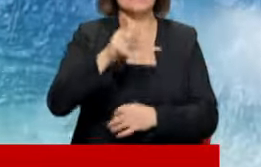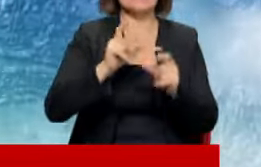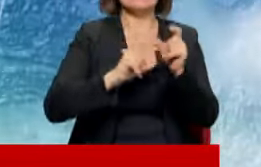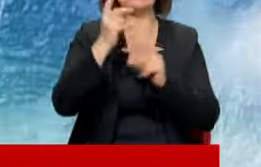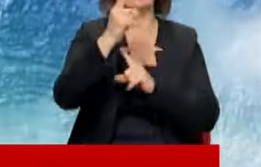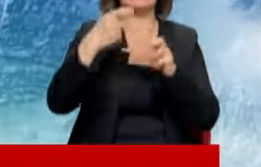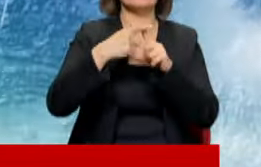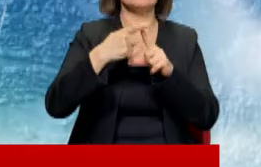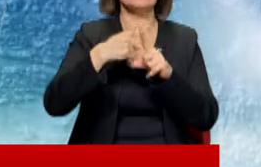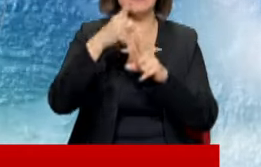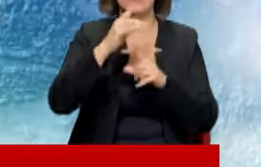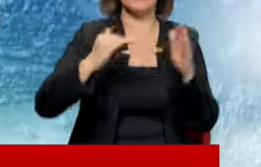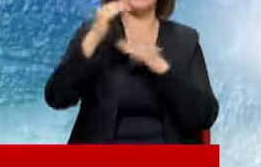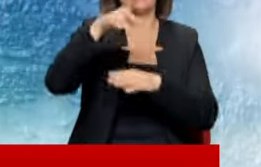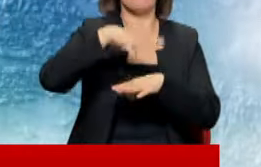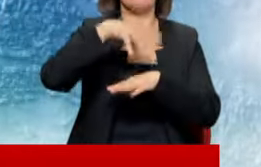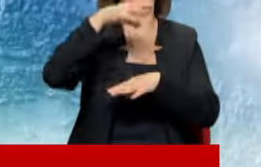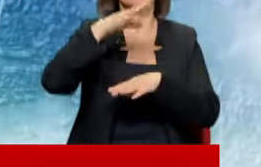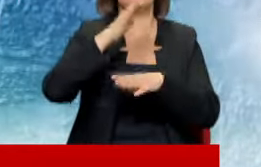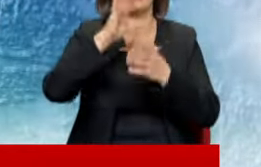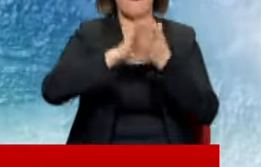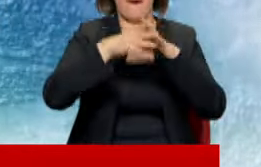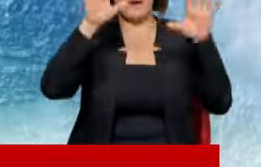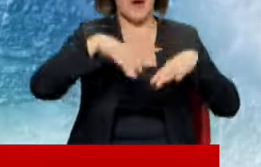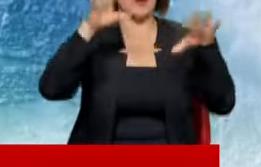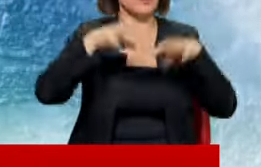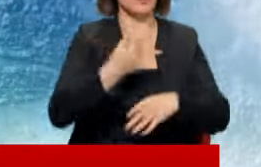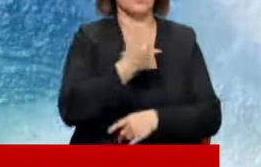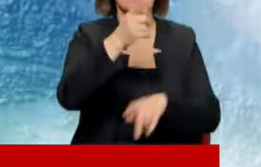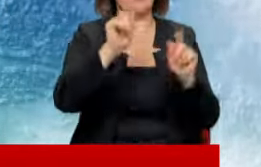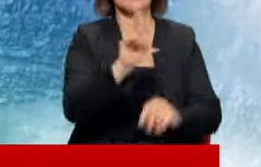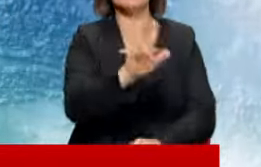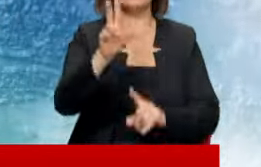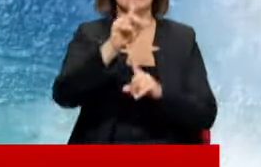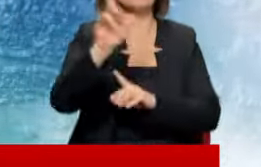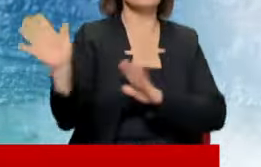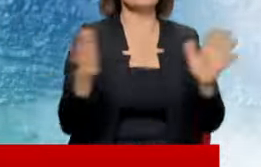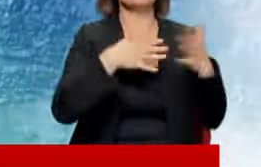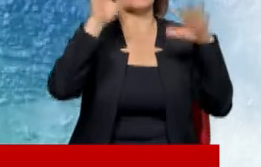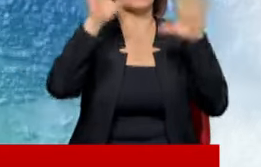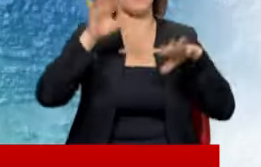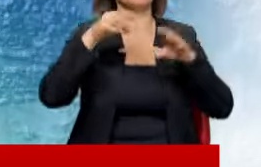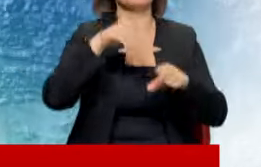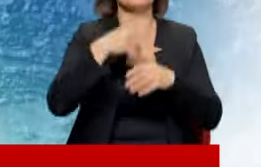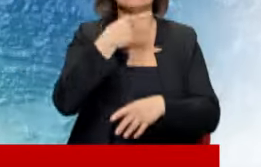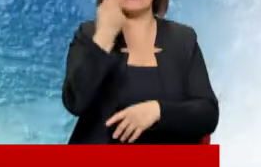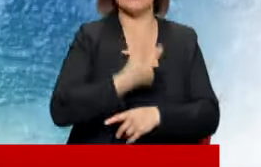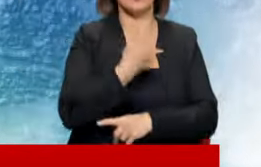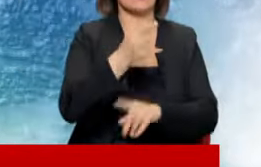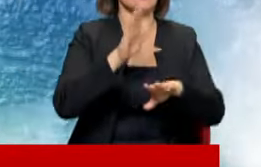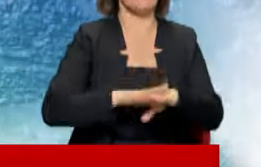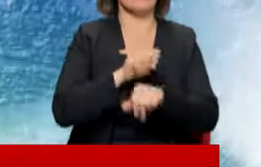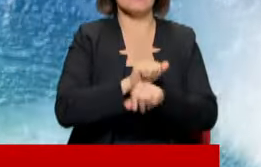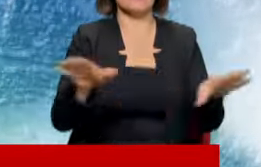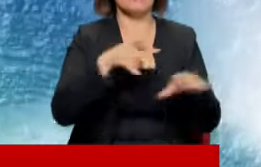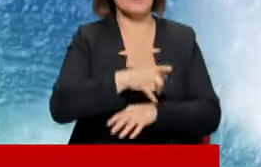Siirt'in yüksekleri için yer yer yoğun kar yağışı uyarısı yaptı meteoroloji. 23 ilde fırtına ve sağanak yağış için sarı kodlu uyarı